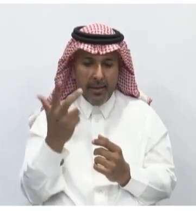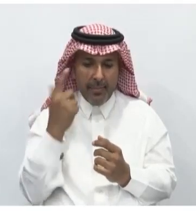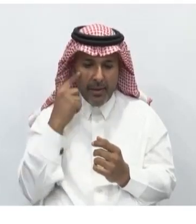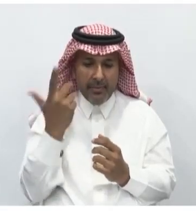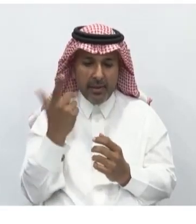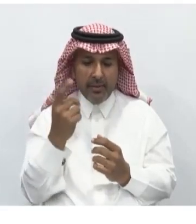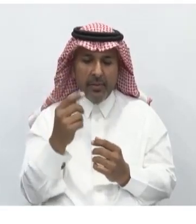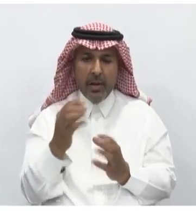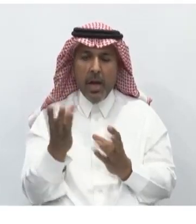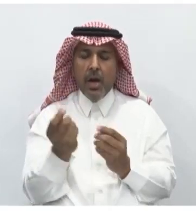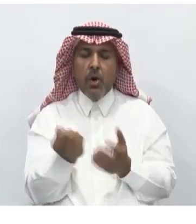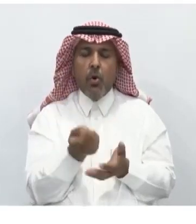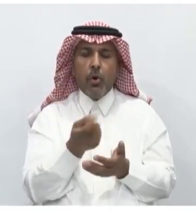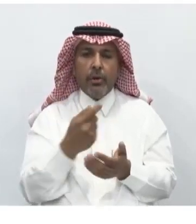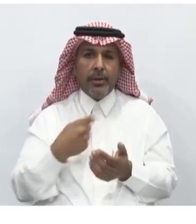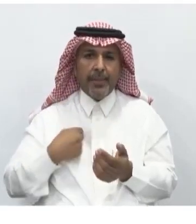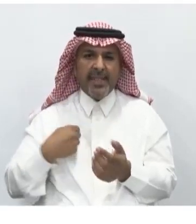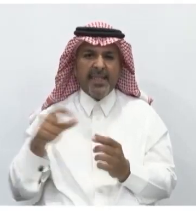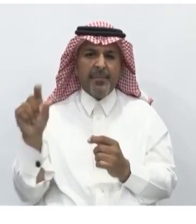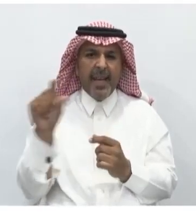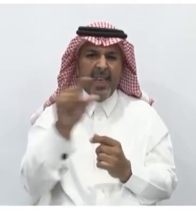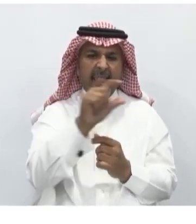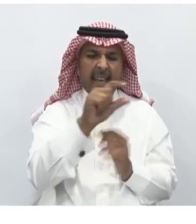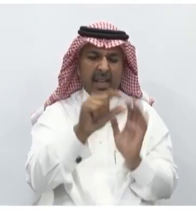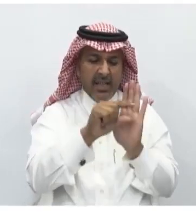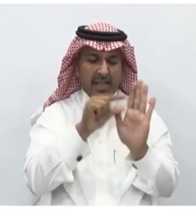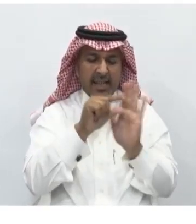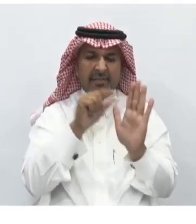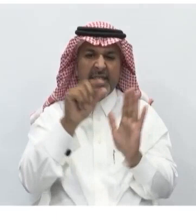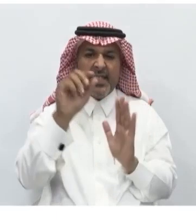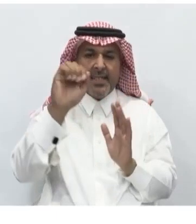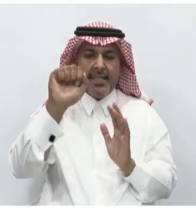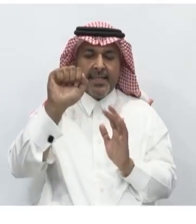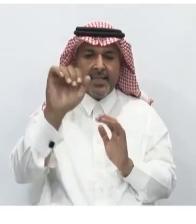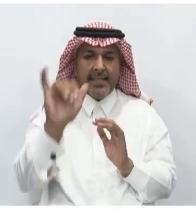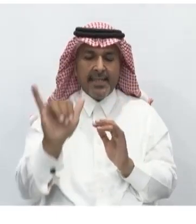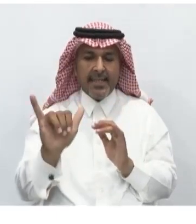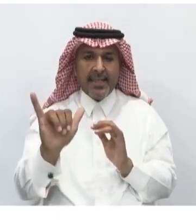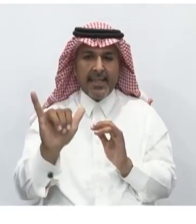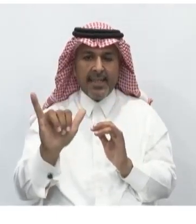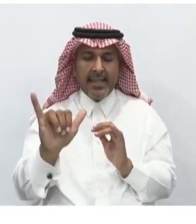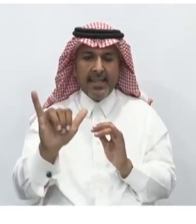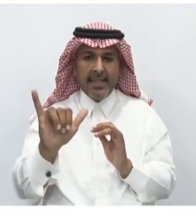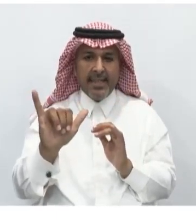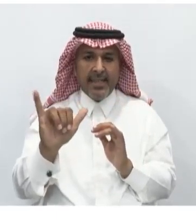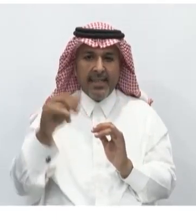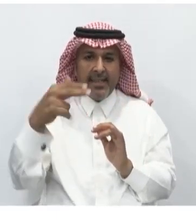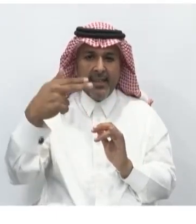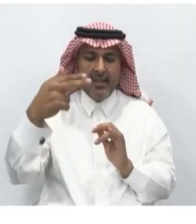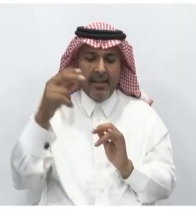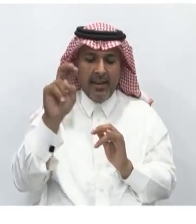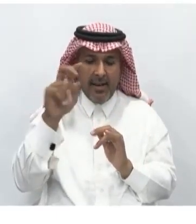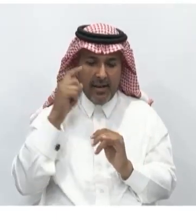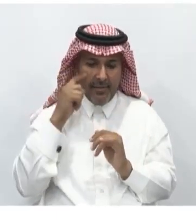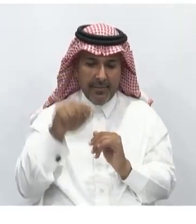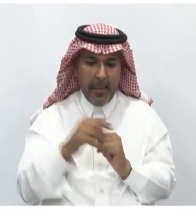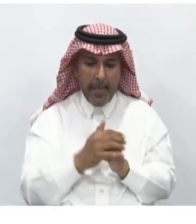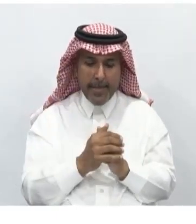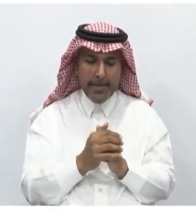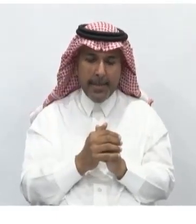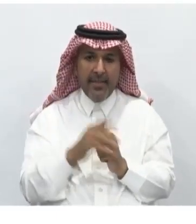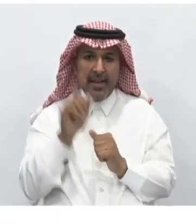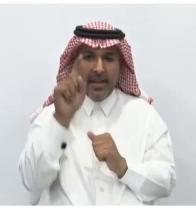للملح المائي. XY مضروب في خمس مولات من الماء حيث الـ XY بشكل عام هو المركب